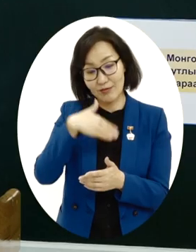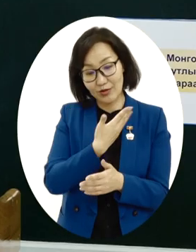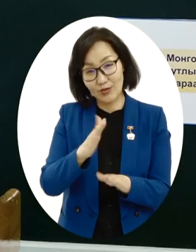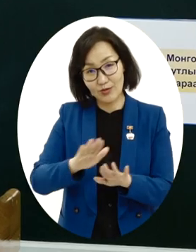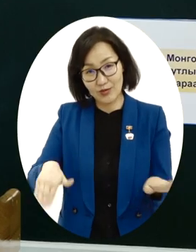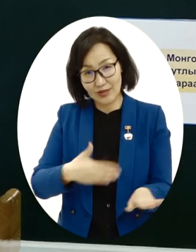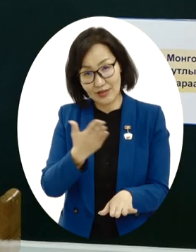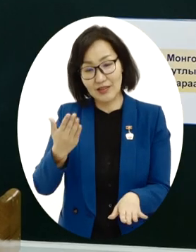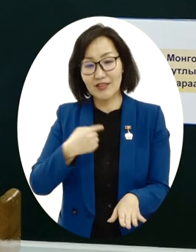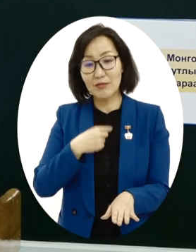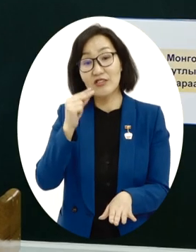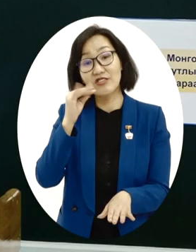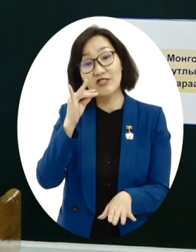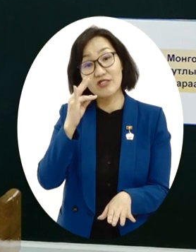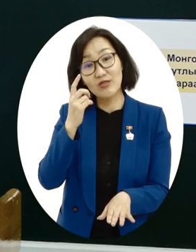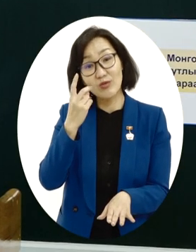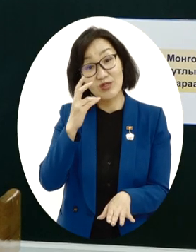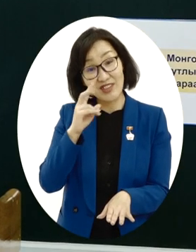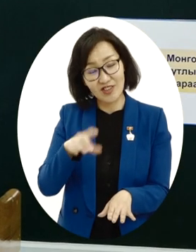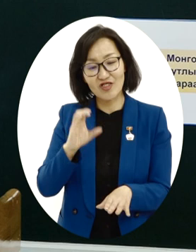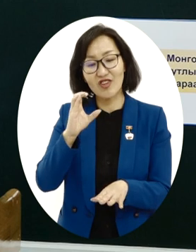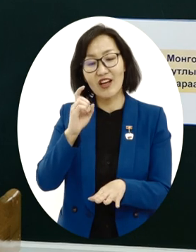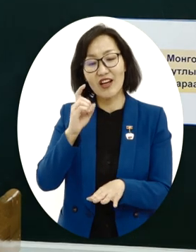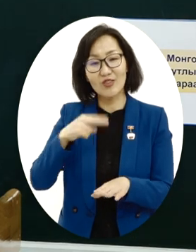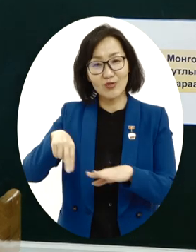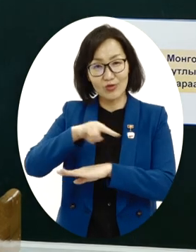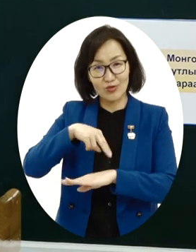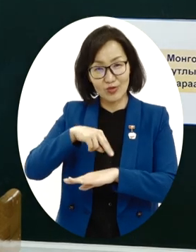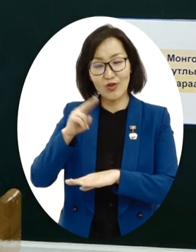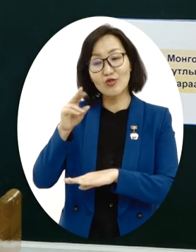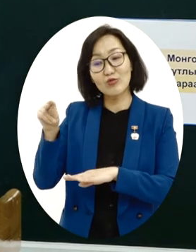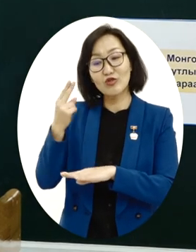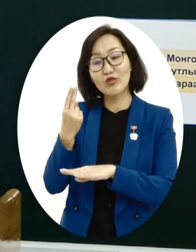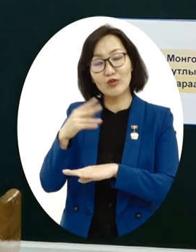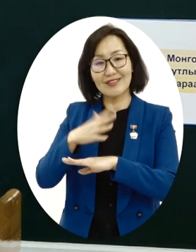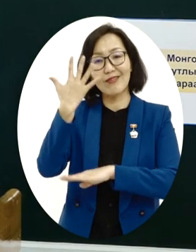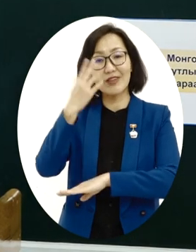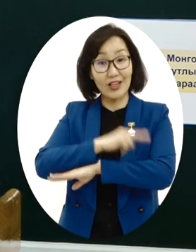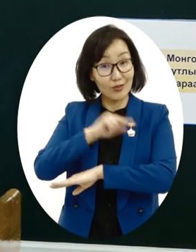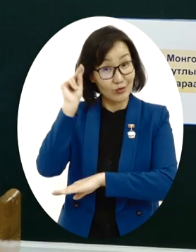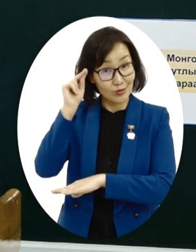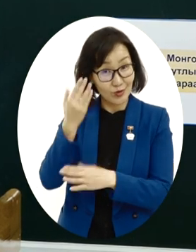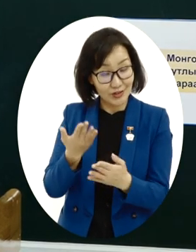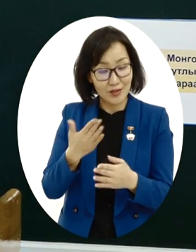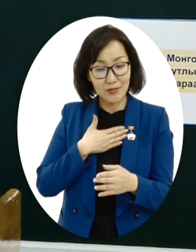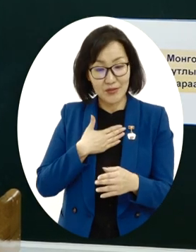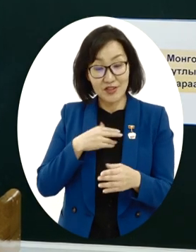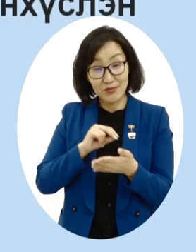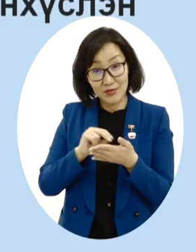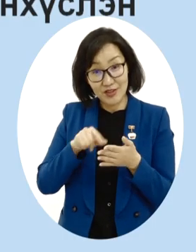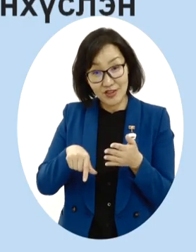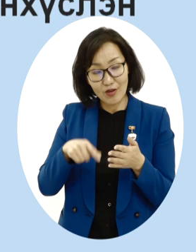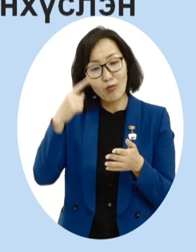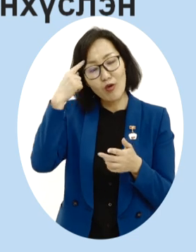Сайн байна уу хүүхдүүдээ? Намайг чин үсэл гэдэг. Би сонгийн архын дүүргийн хөгжил зөвчлөврийн 5 дугаар анги сурдаг. Миний бичсэн илтгэл